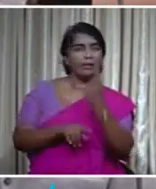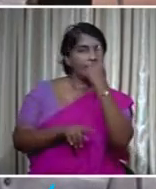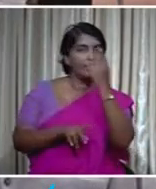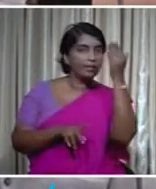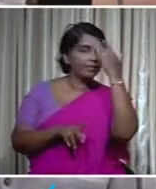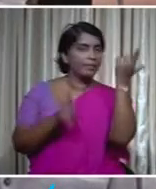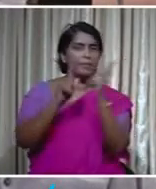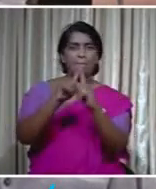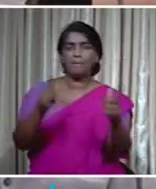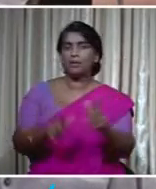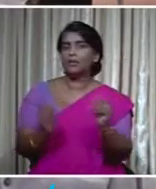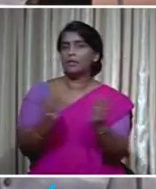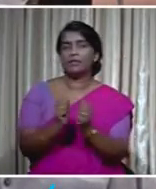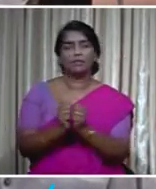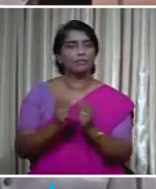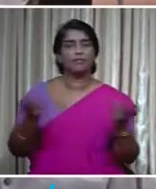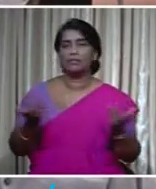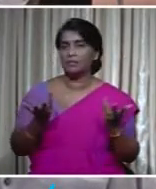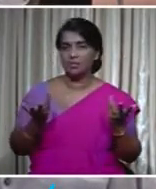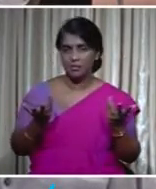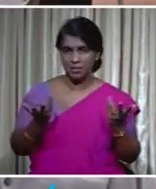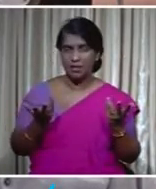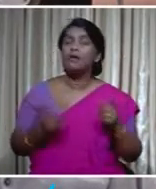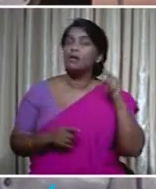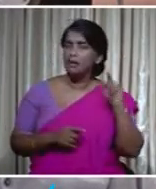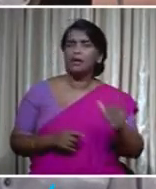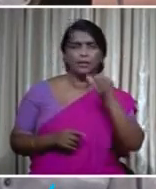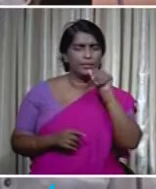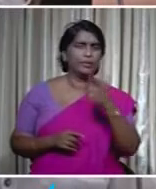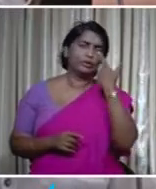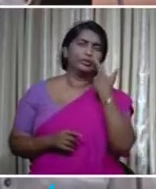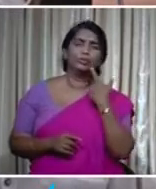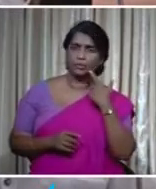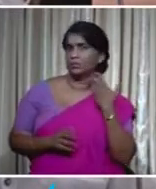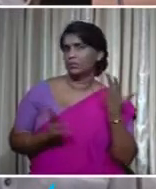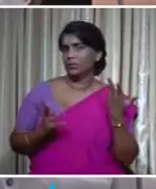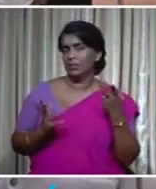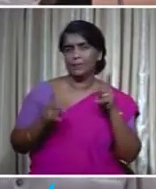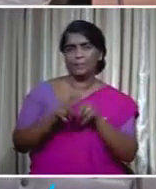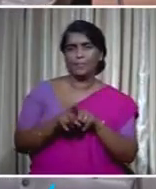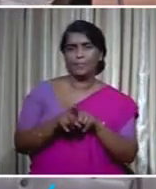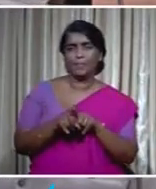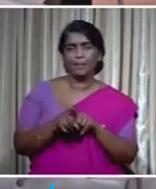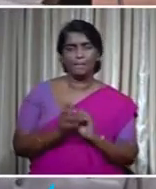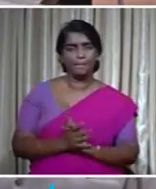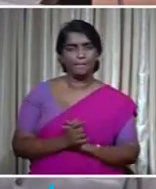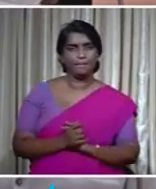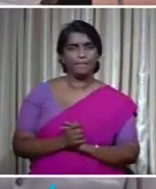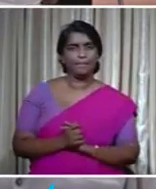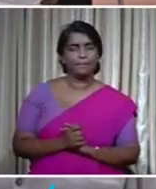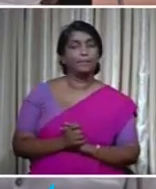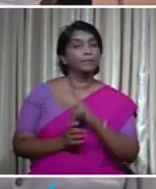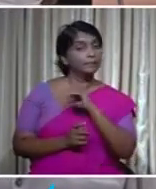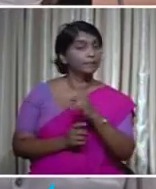மூலமானவராக இல்லை என்பது மிகவும் வேதனையானதும் அது ஒரு துர்பாக்கியமான சம்பவம் என்பதையும் நான் இந்த இடத்திலே பதிவு செய்கிறேன். ஒருவரையாவது,